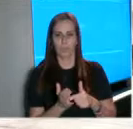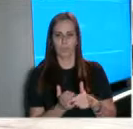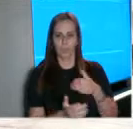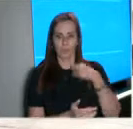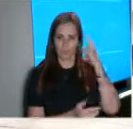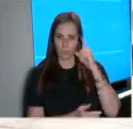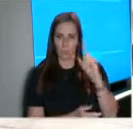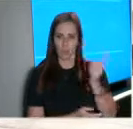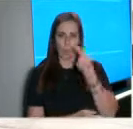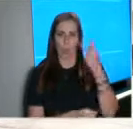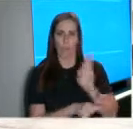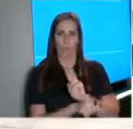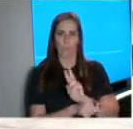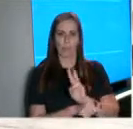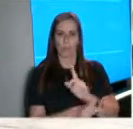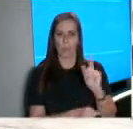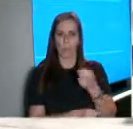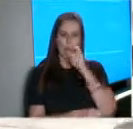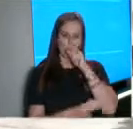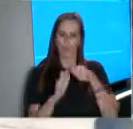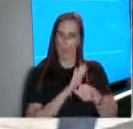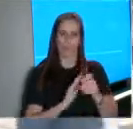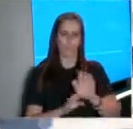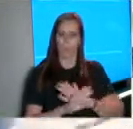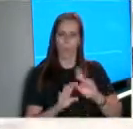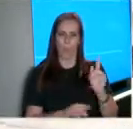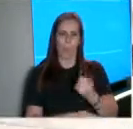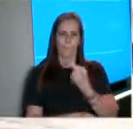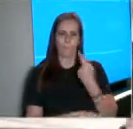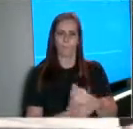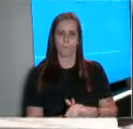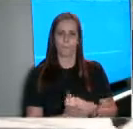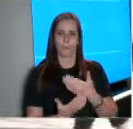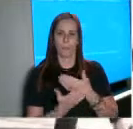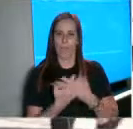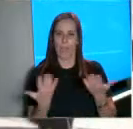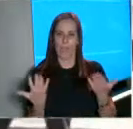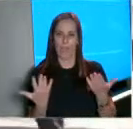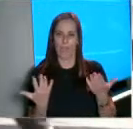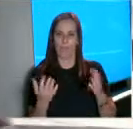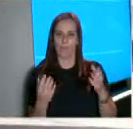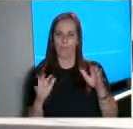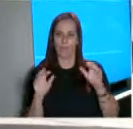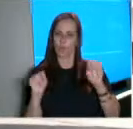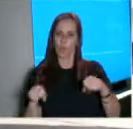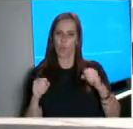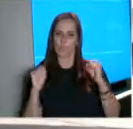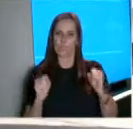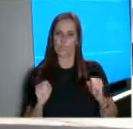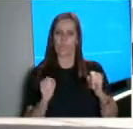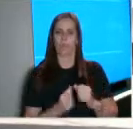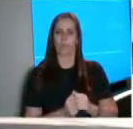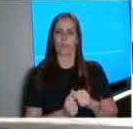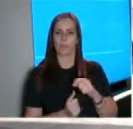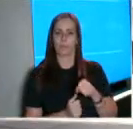אני חושב שכולם רמאים, כולם מושחתים, אין זה. אין שליטון יציב.